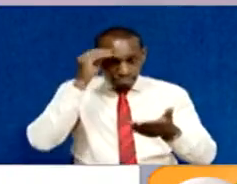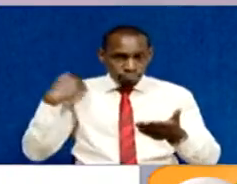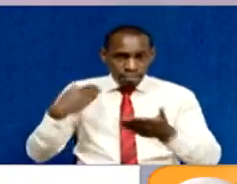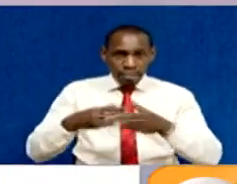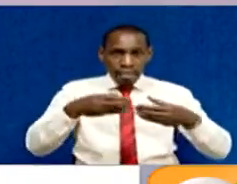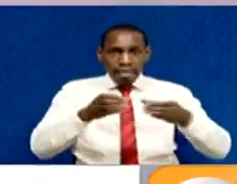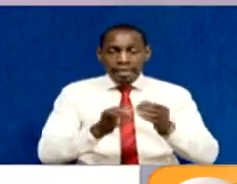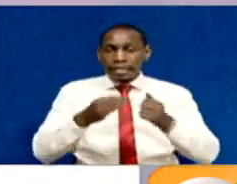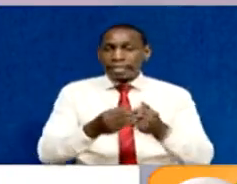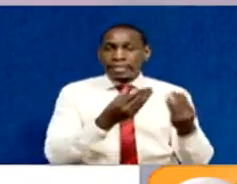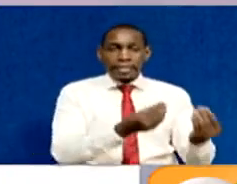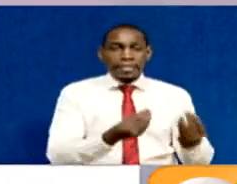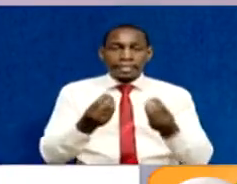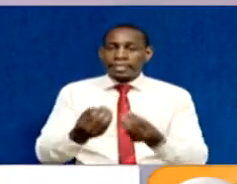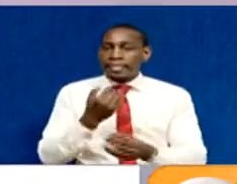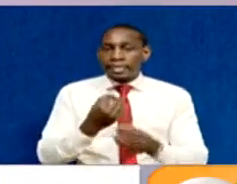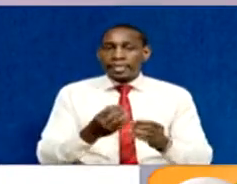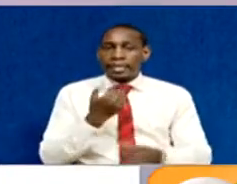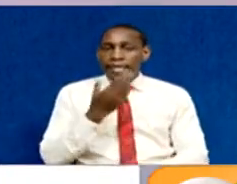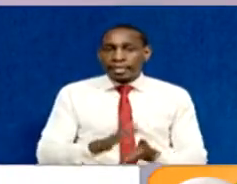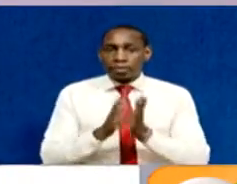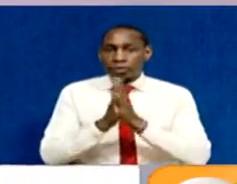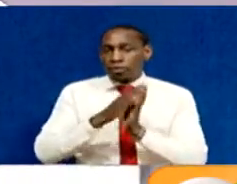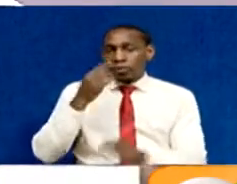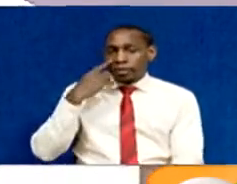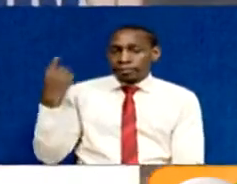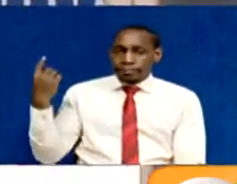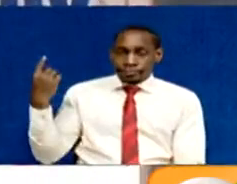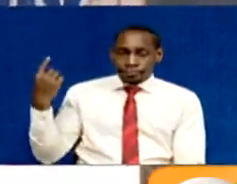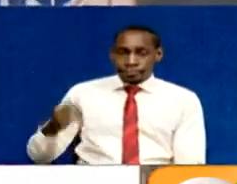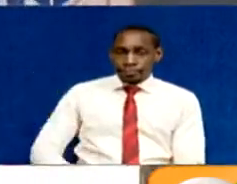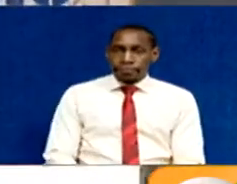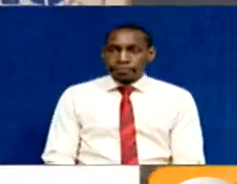nane hakukuwa rahisi kamwe. Tazama taarifa ifuatayo.